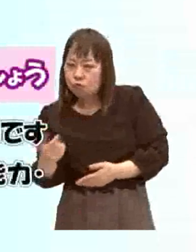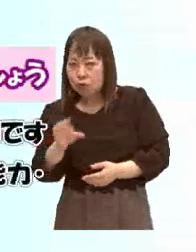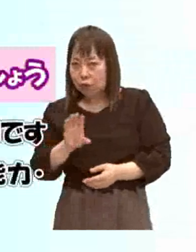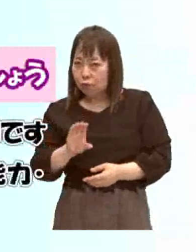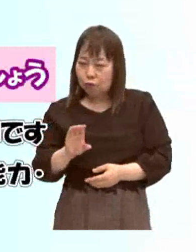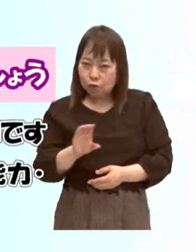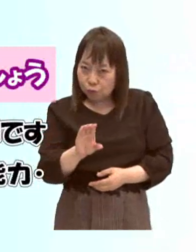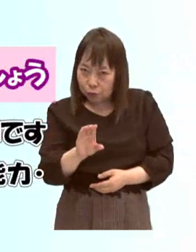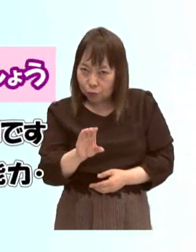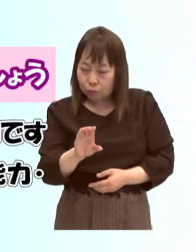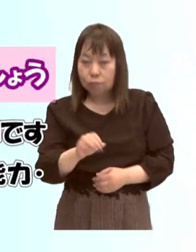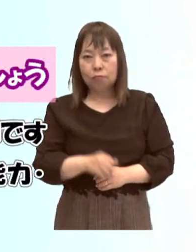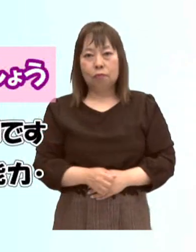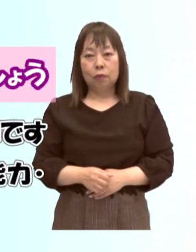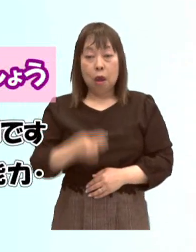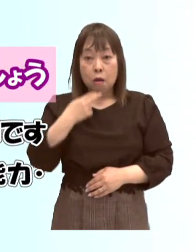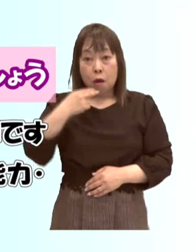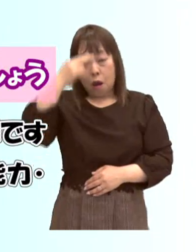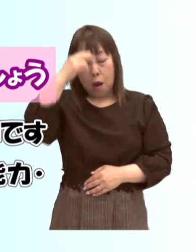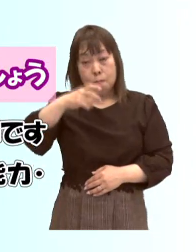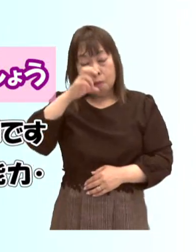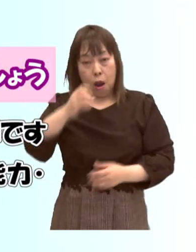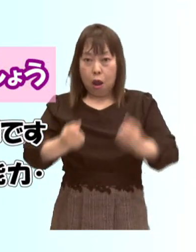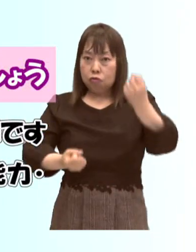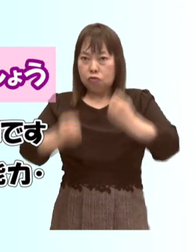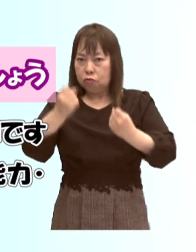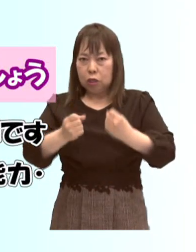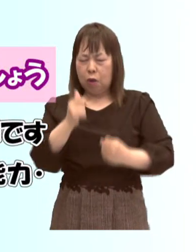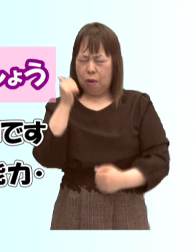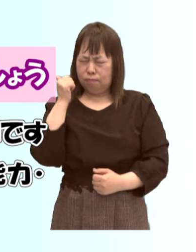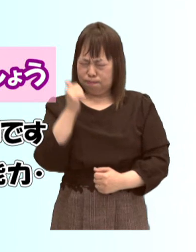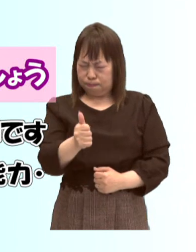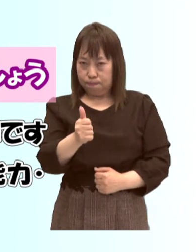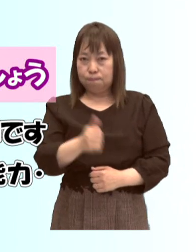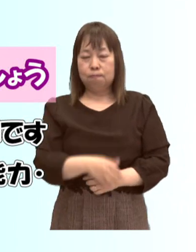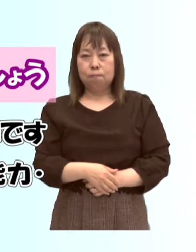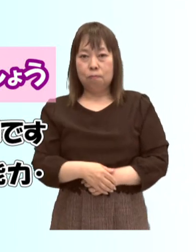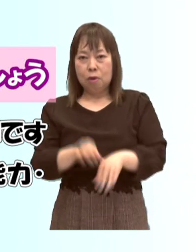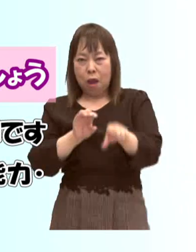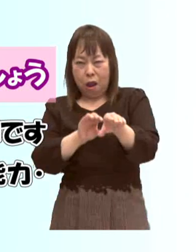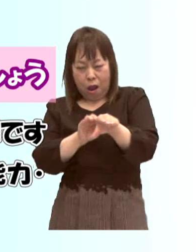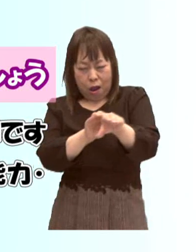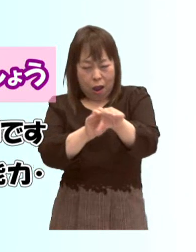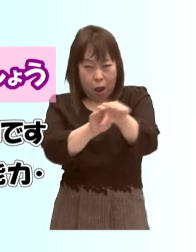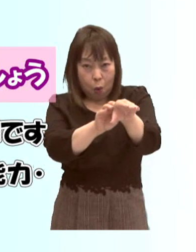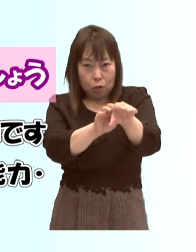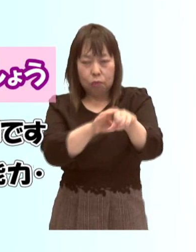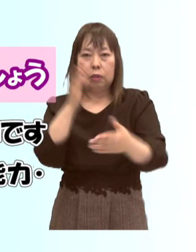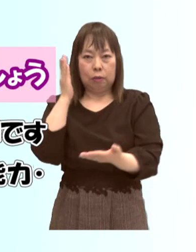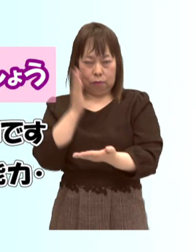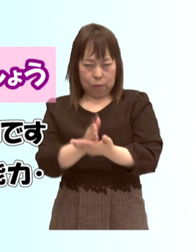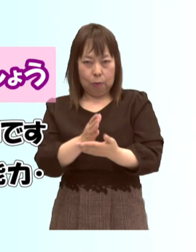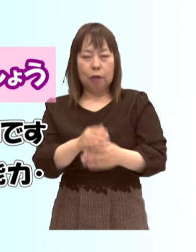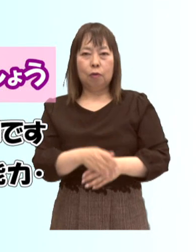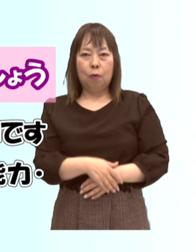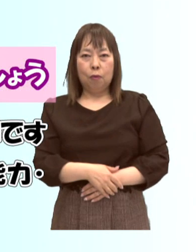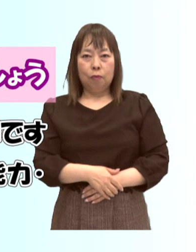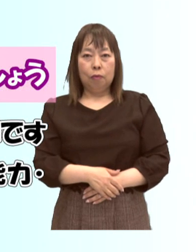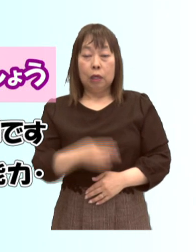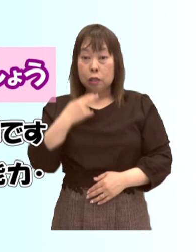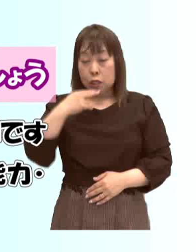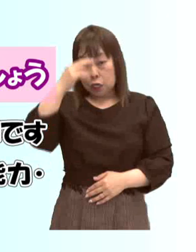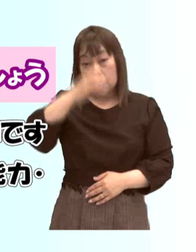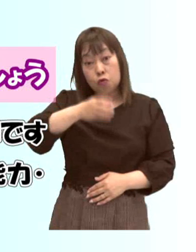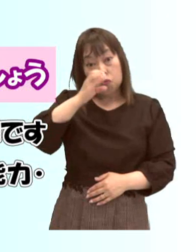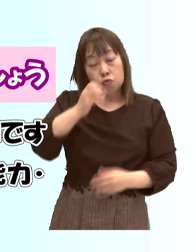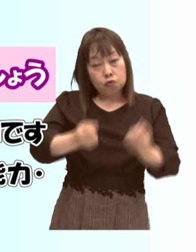飲酒運転は絶対にしない、させない。煽り運転はやめましょう。飲酒運転や